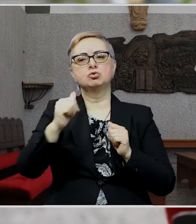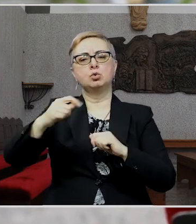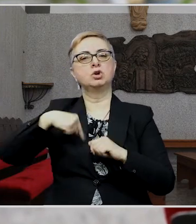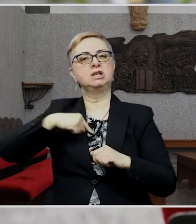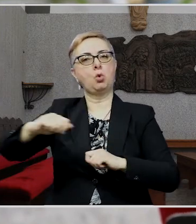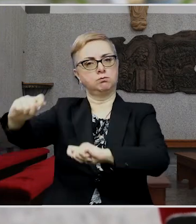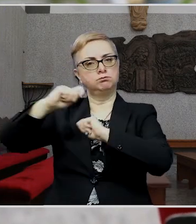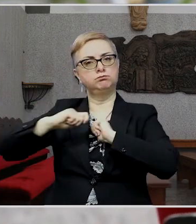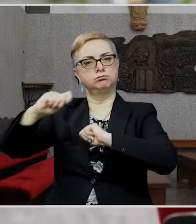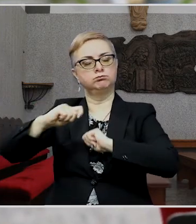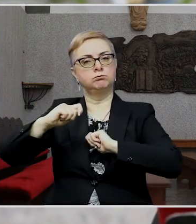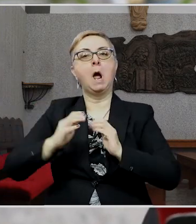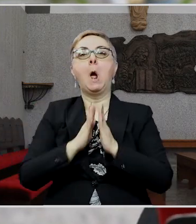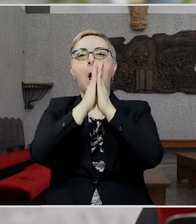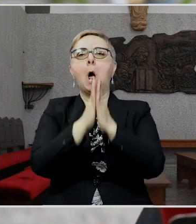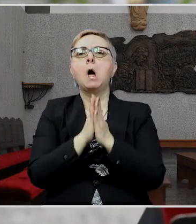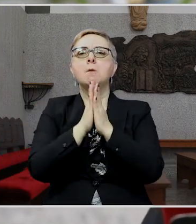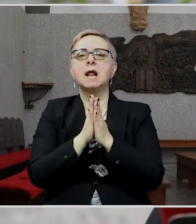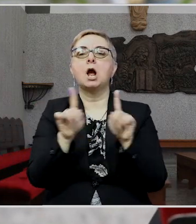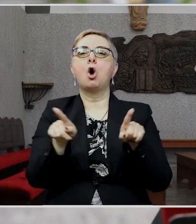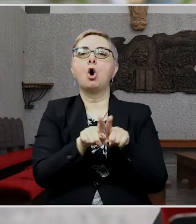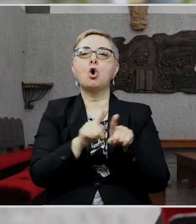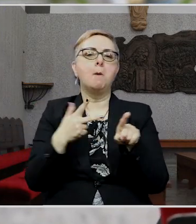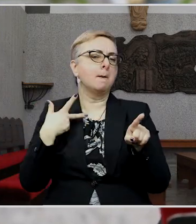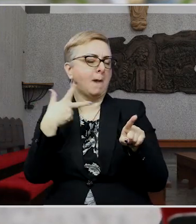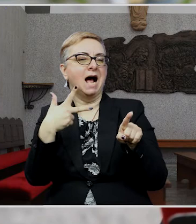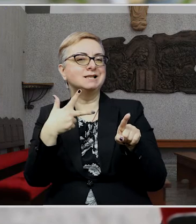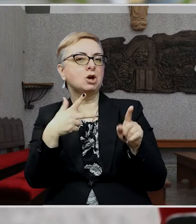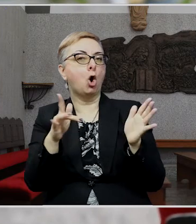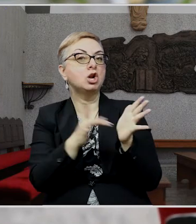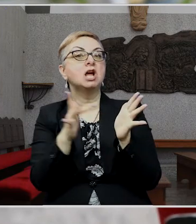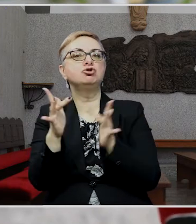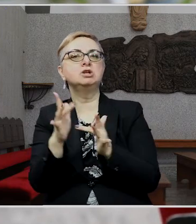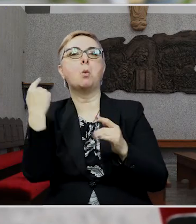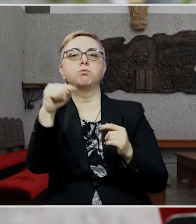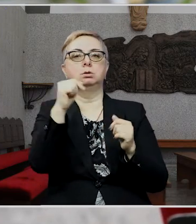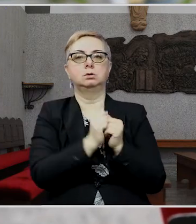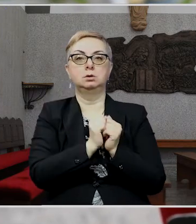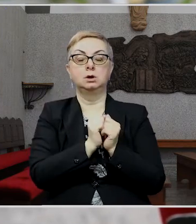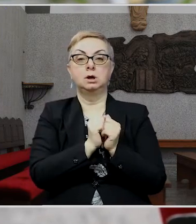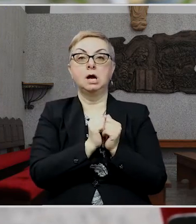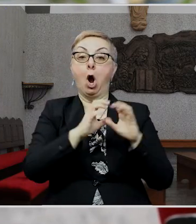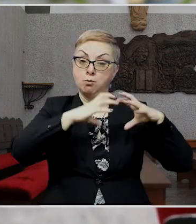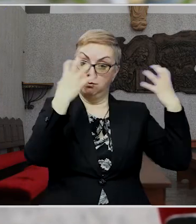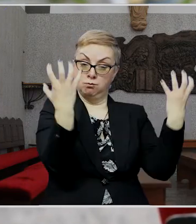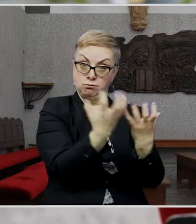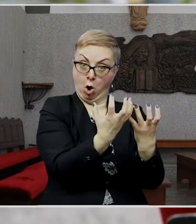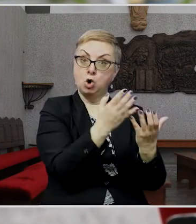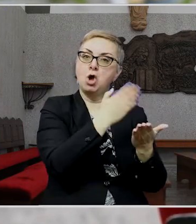di noi a pregare con lo stesso ardore di gesù a intercedere per il mondo a